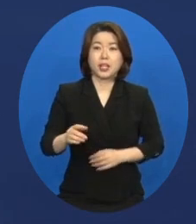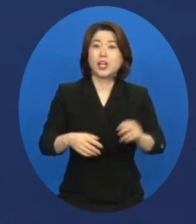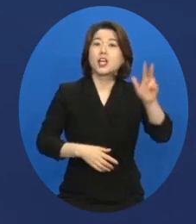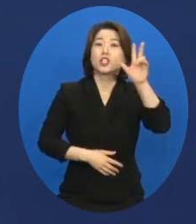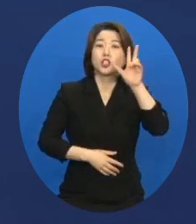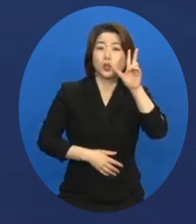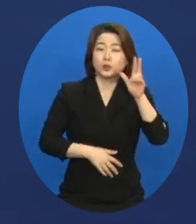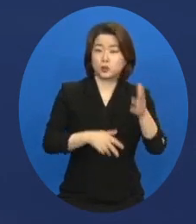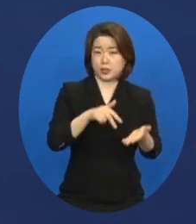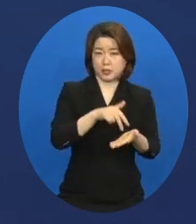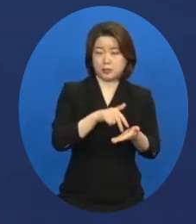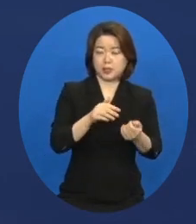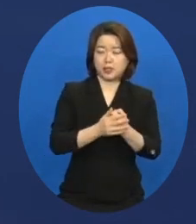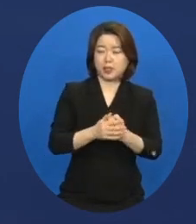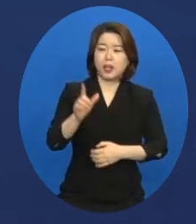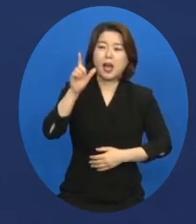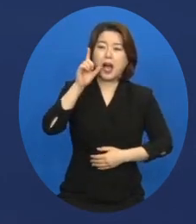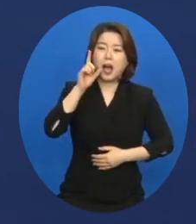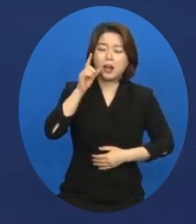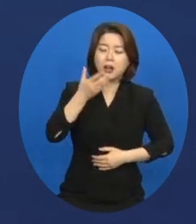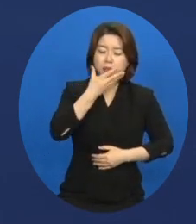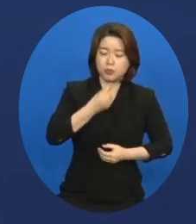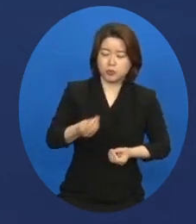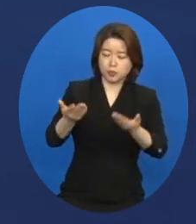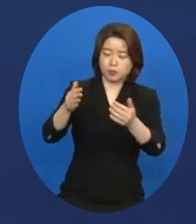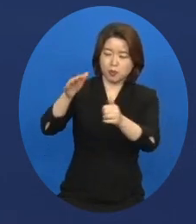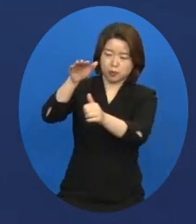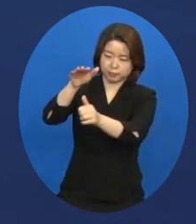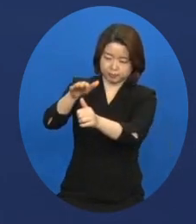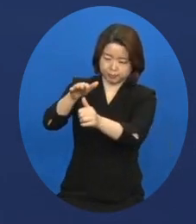여호수아가 갈렙을 축복했다고 그랬습니다.